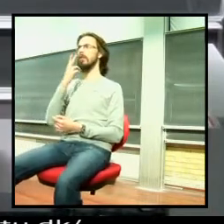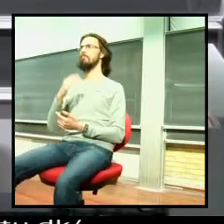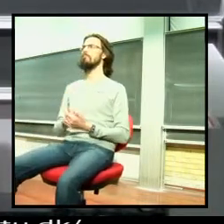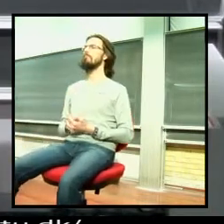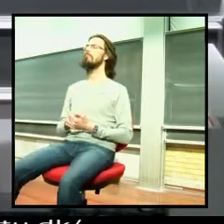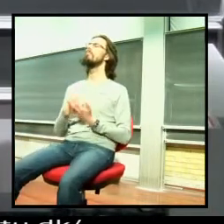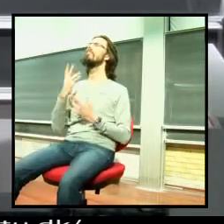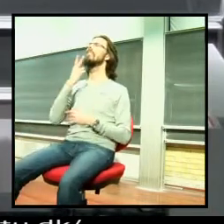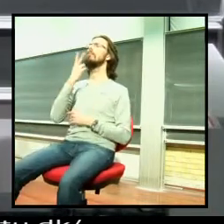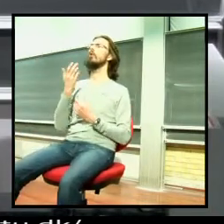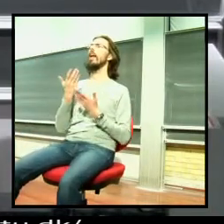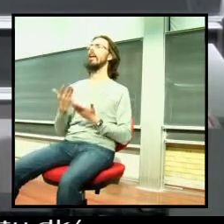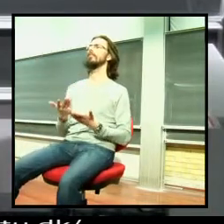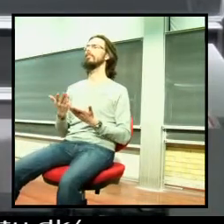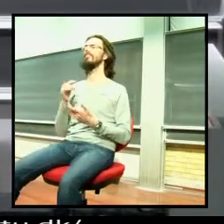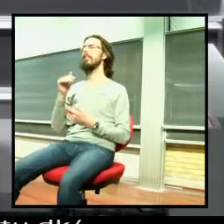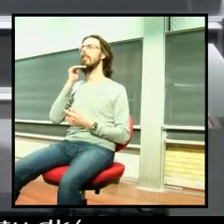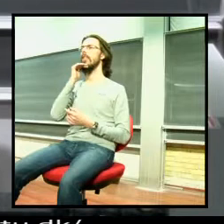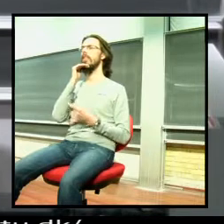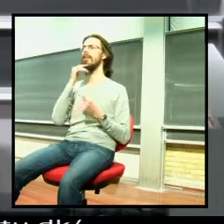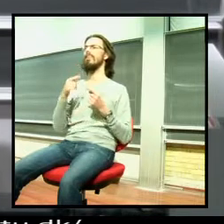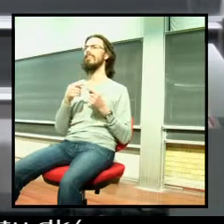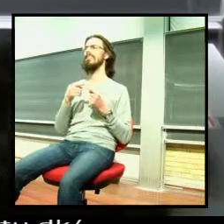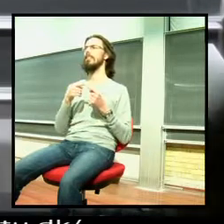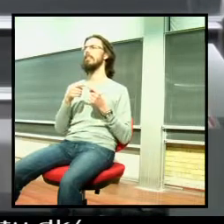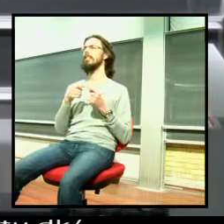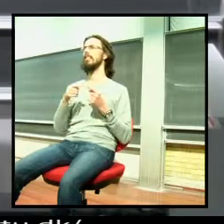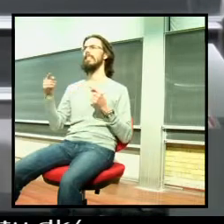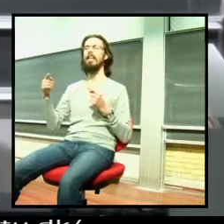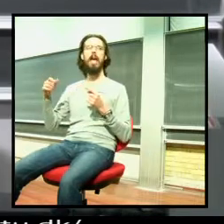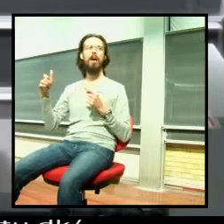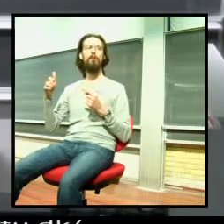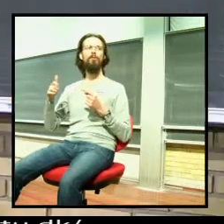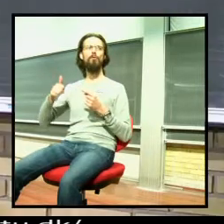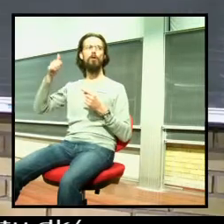kigge på i dag, det er det, der hedder lineær førsteordens differentialligning.